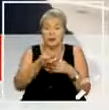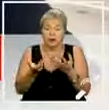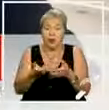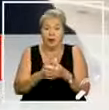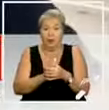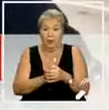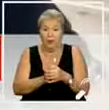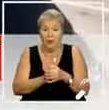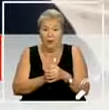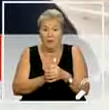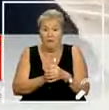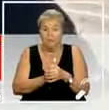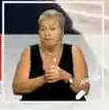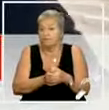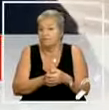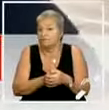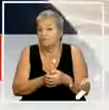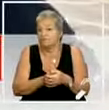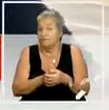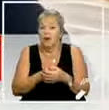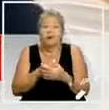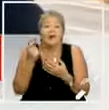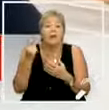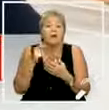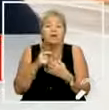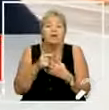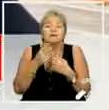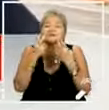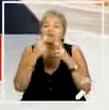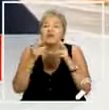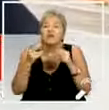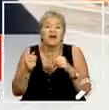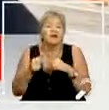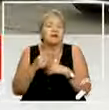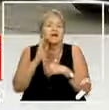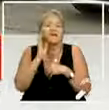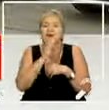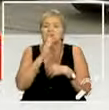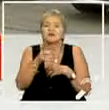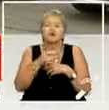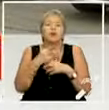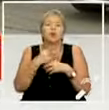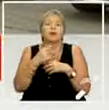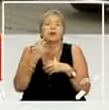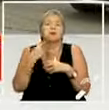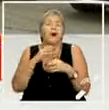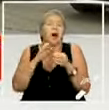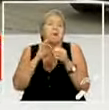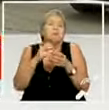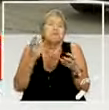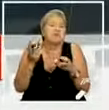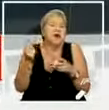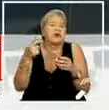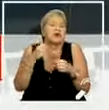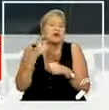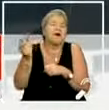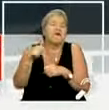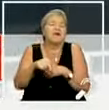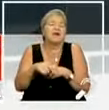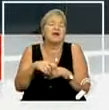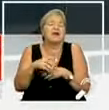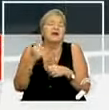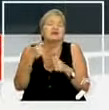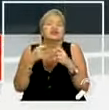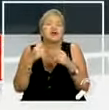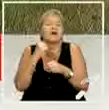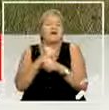o simplă aplicație gen TikTok, gen Facebook, gen așa, care fac taximetrie. În Galați, 200 de taximetriști au protestat